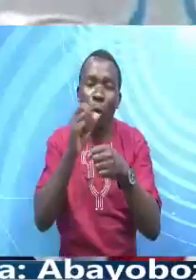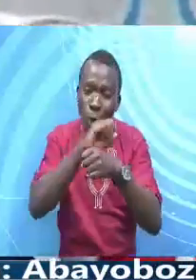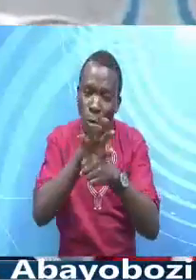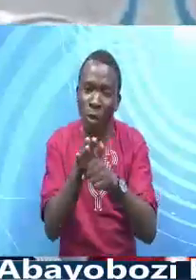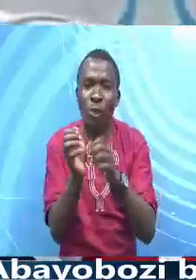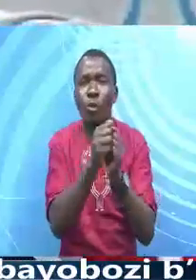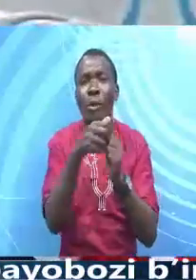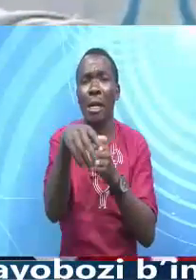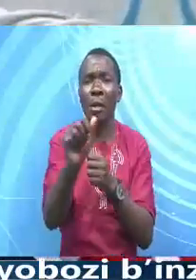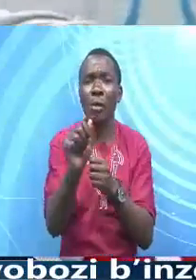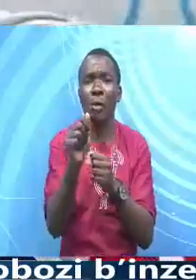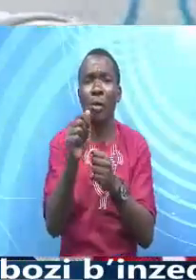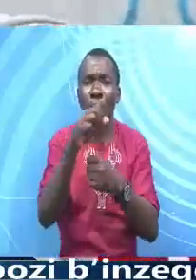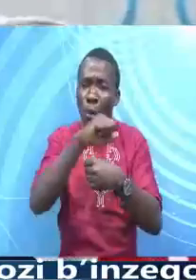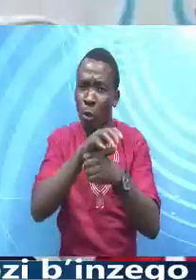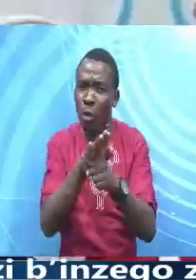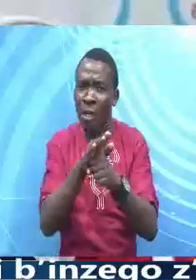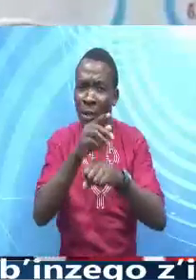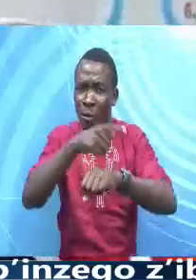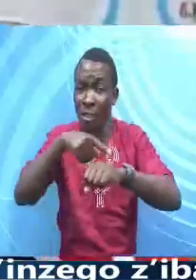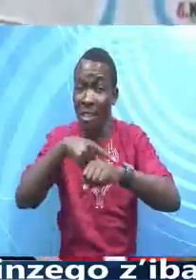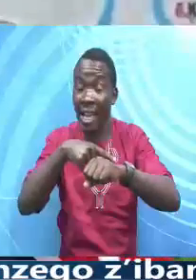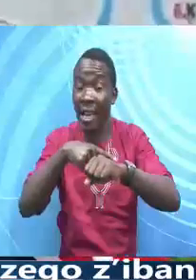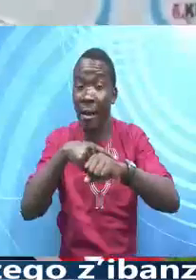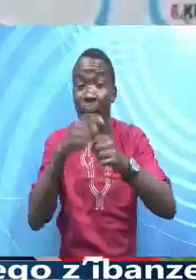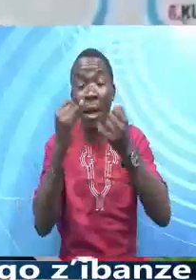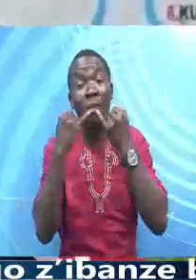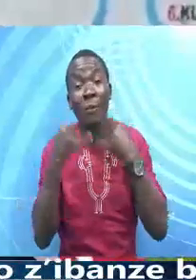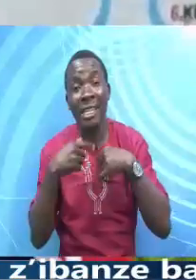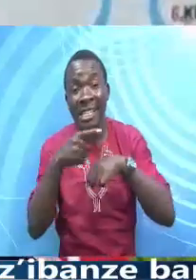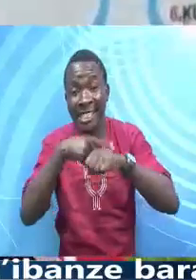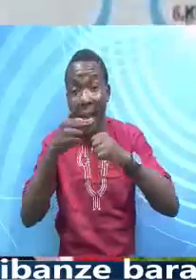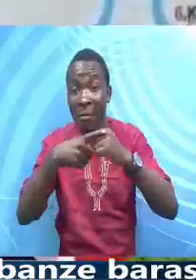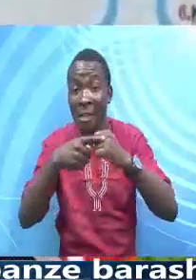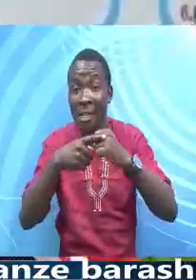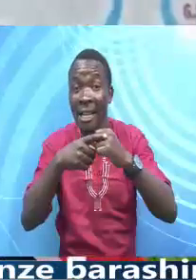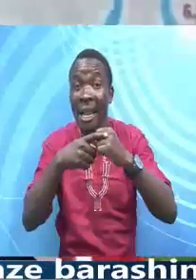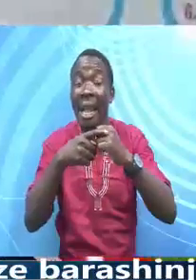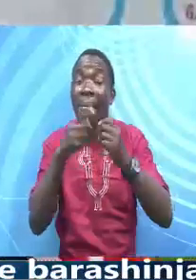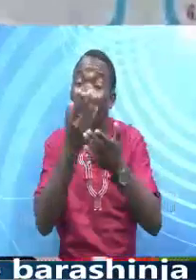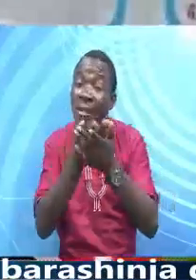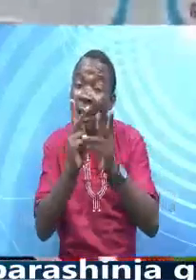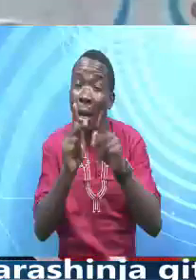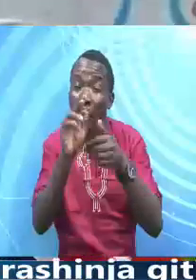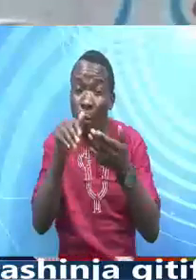iko kuisa yenye balitia saa 12. Inafaa watu yote wanapaswa